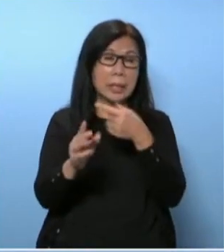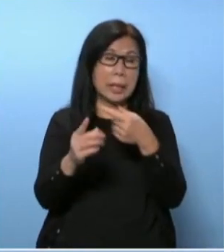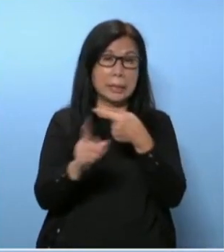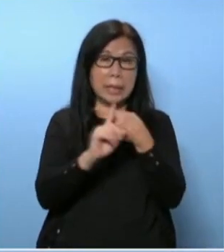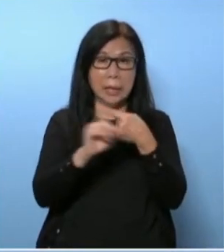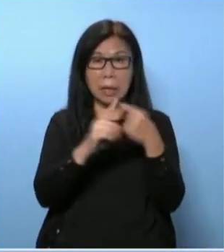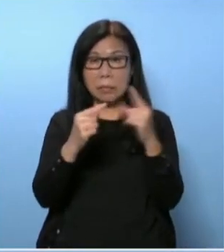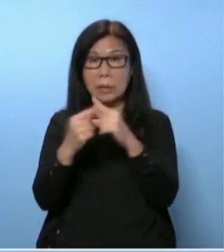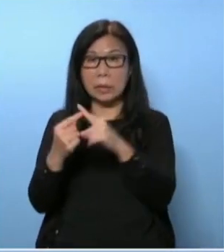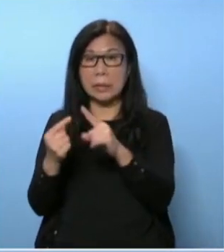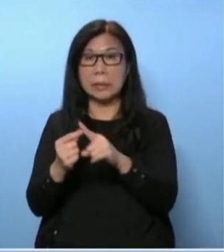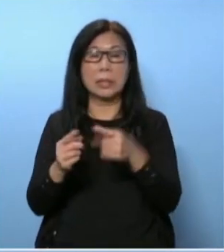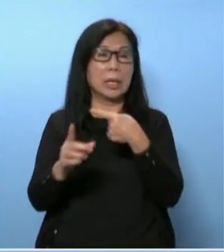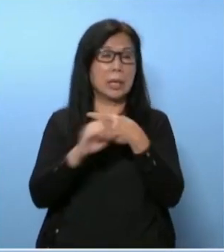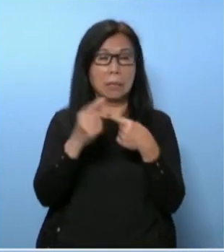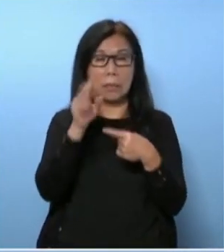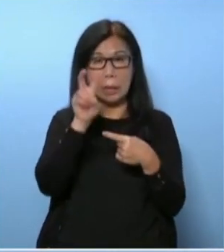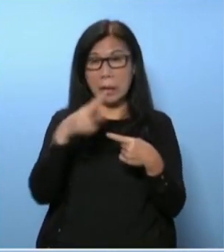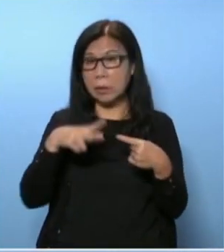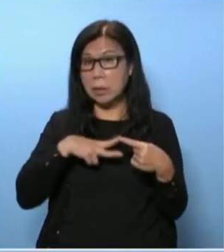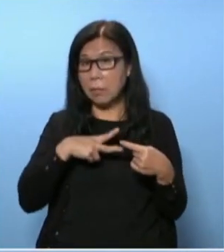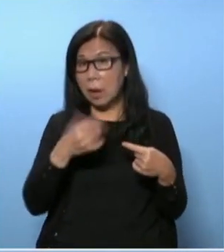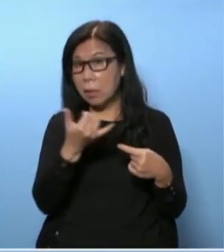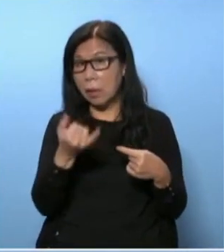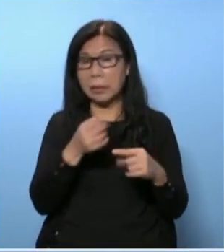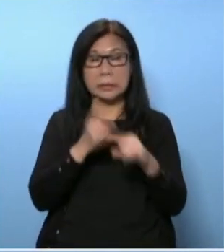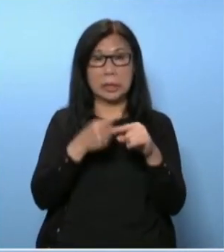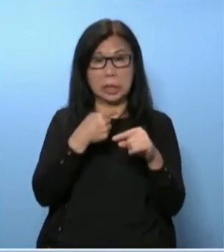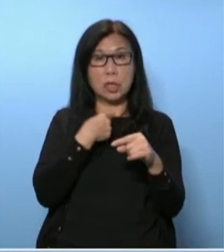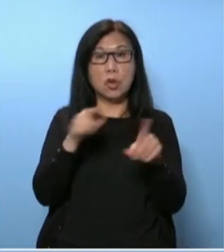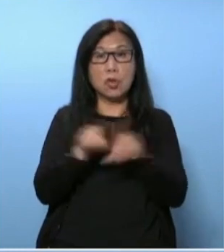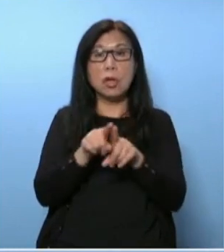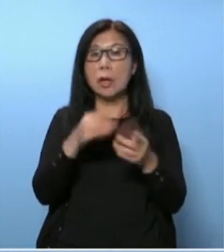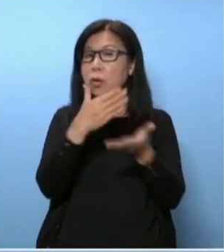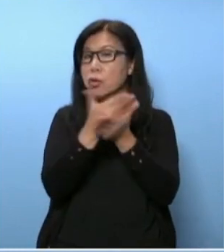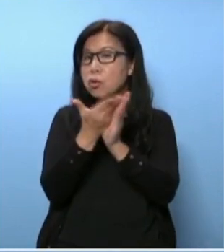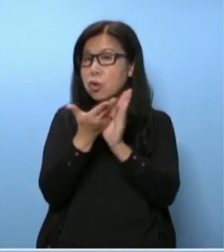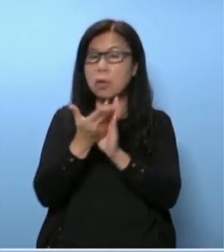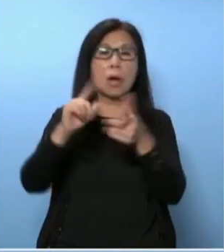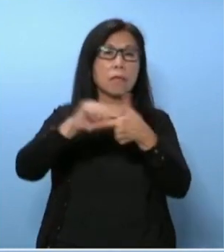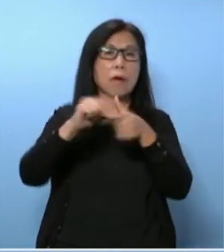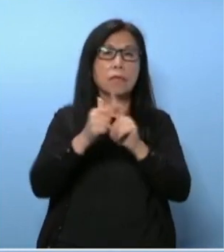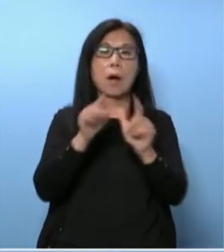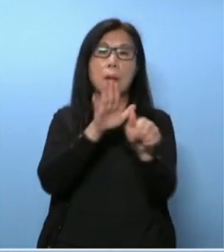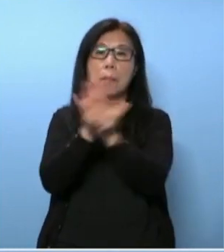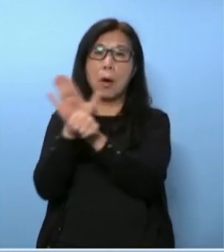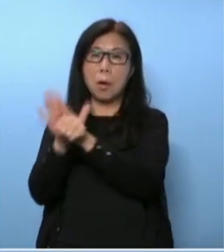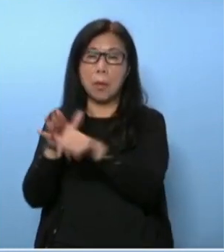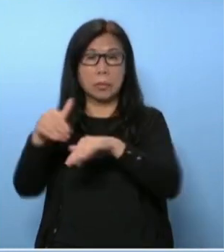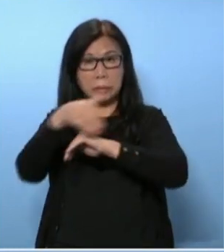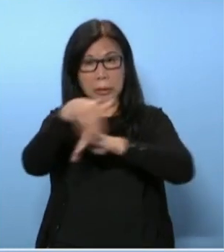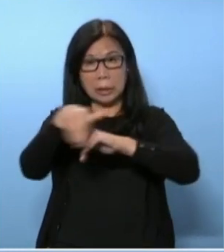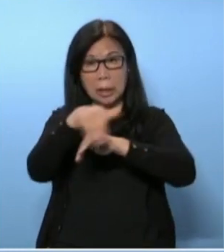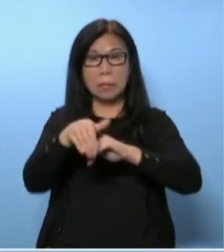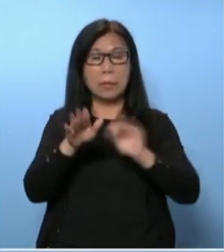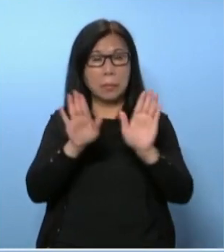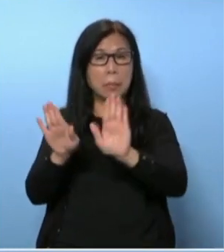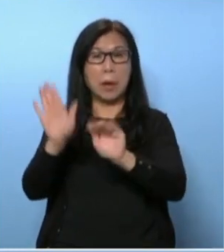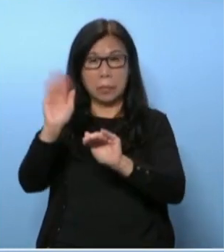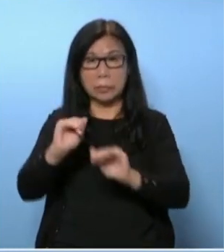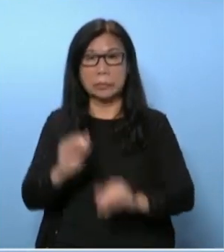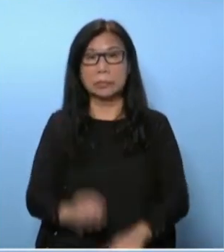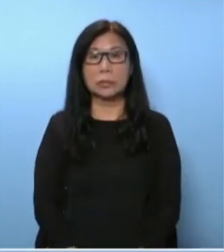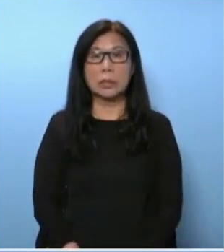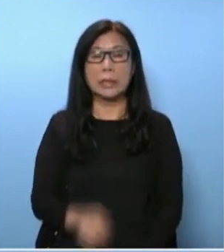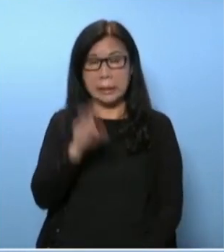嘅人咧，我哋會經過一個風險評估，係如果有需要嘅話咧，我哋係有唔同嘅一啲嘅保護嘅一啲嘅計劃咧，係可以協助嘅。當然咧